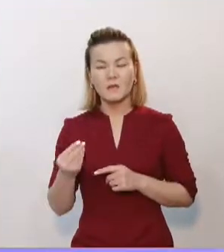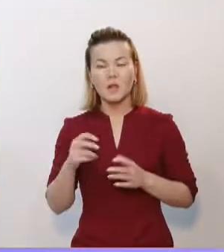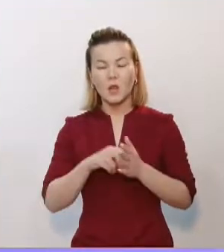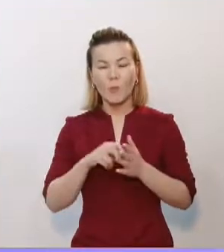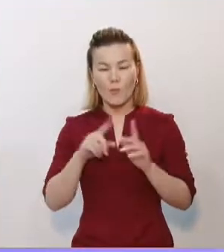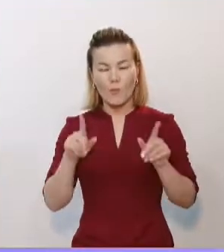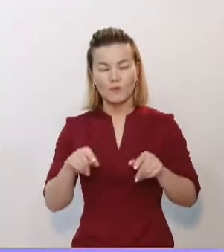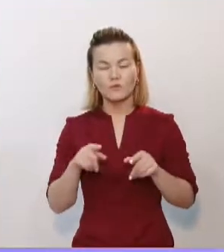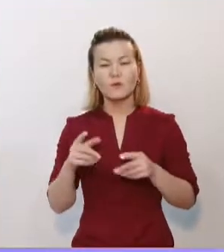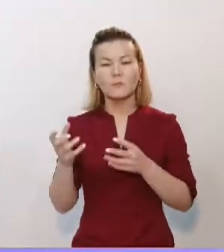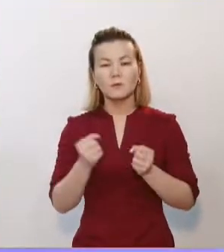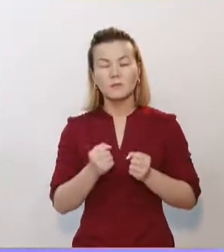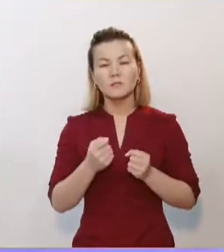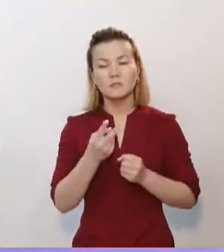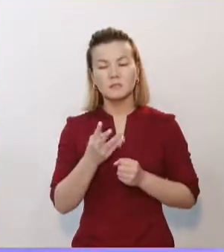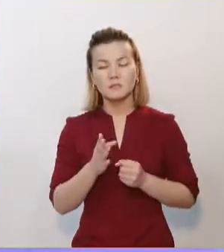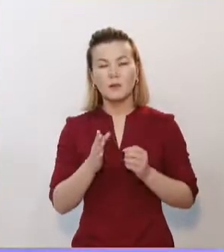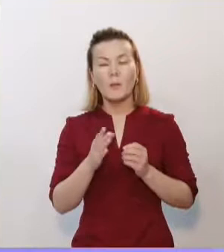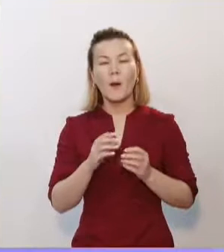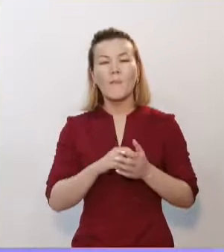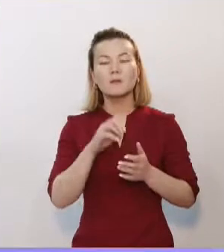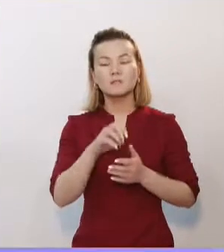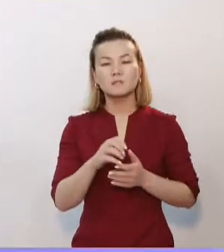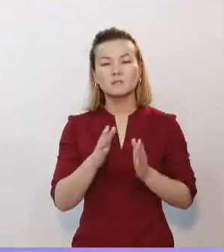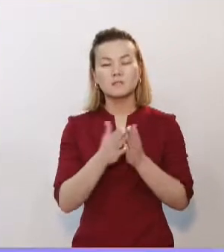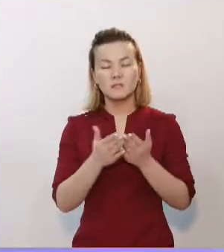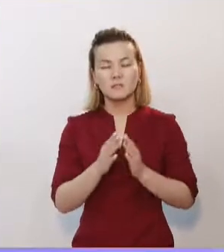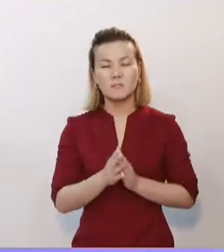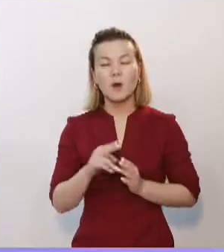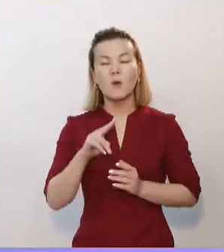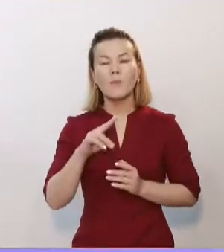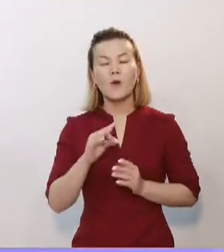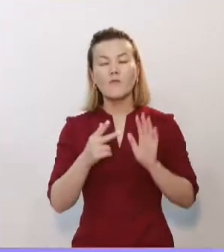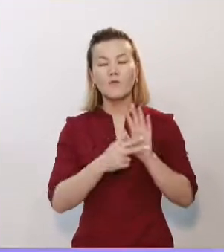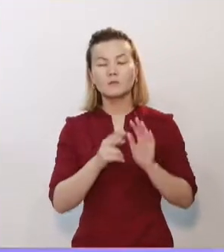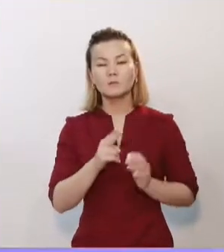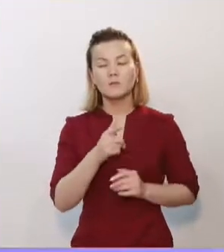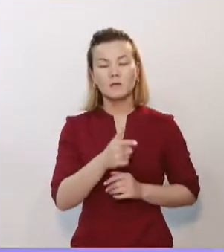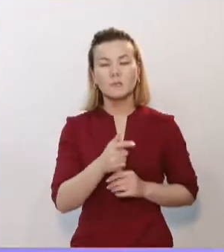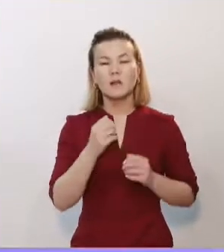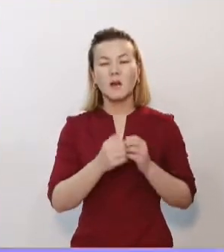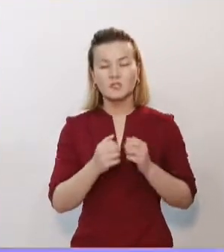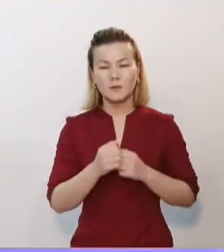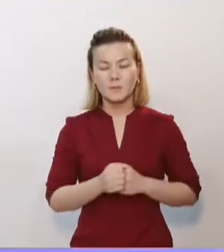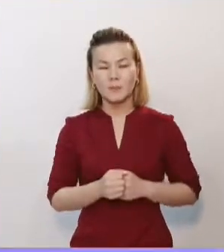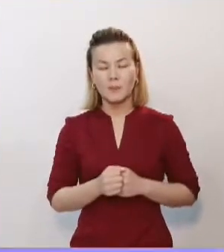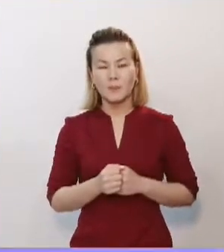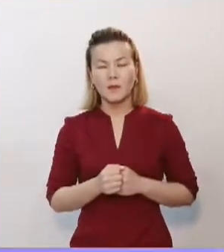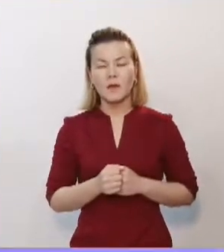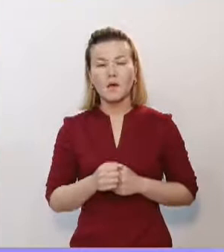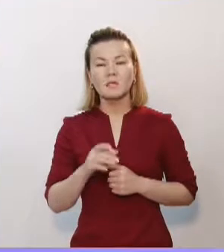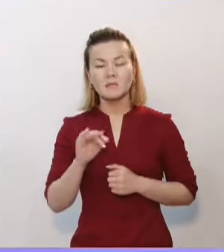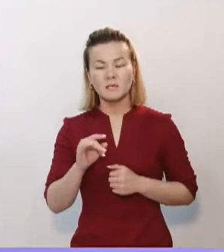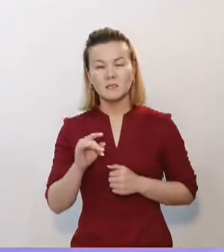почте приняли несколько посылок с книгами. По 8 килограмм каждая.